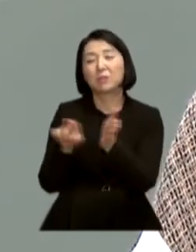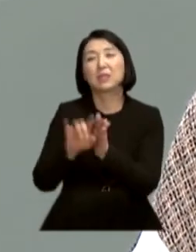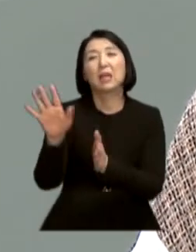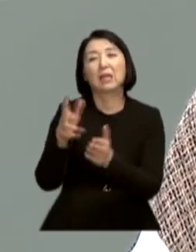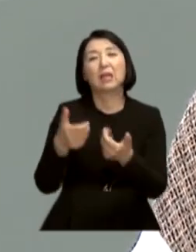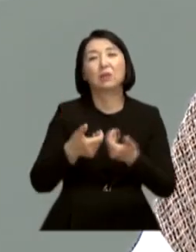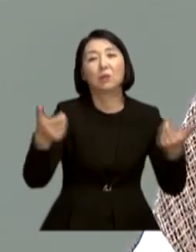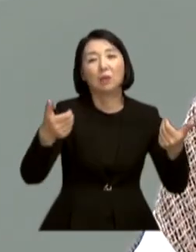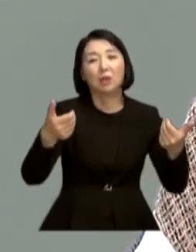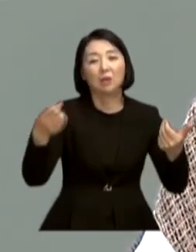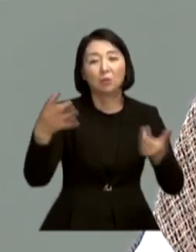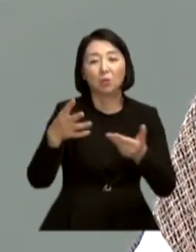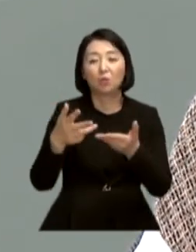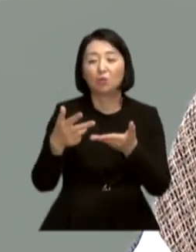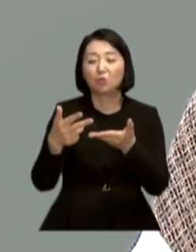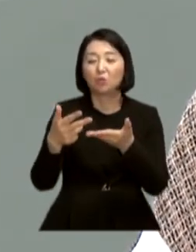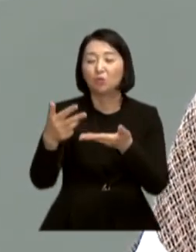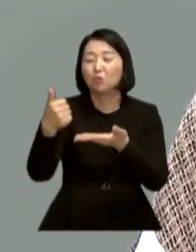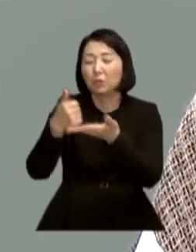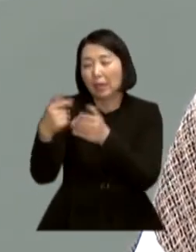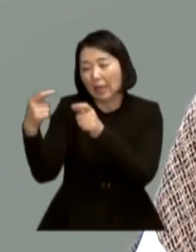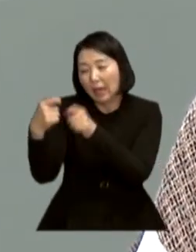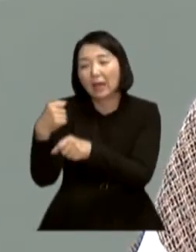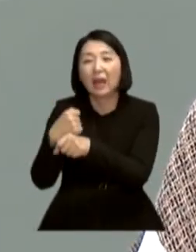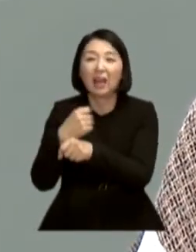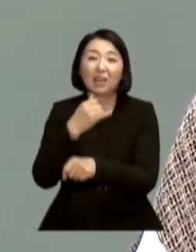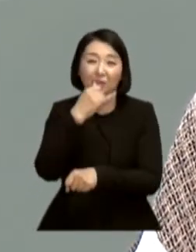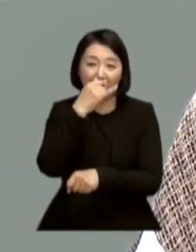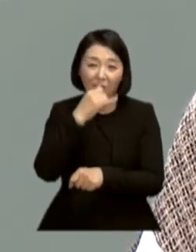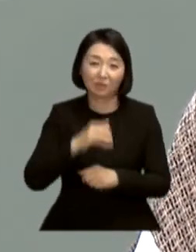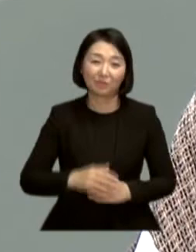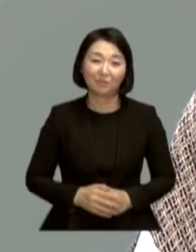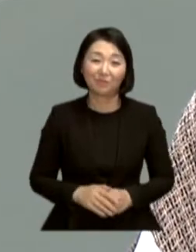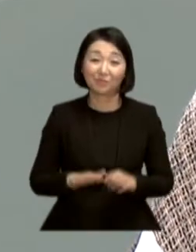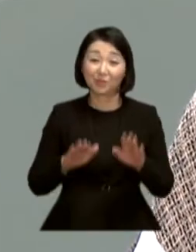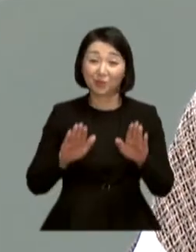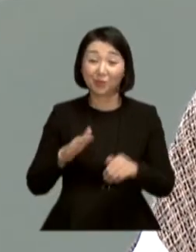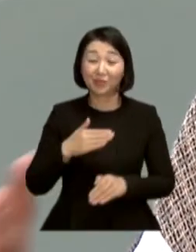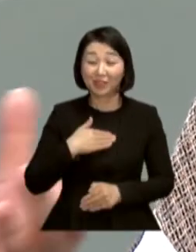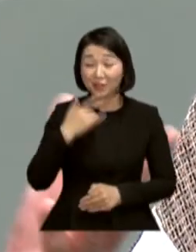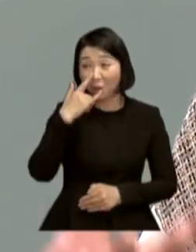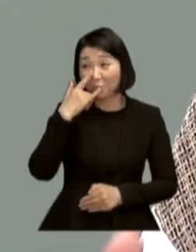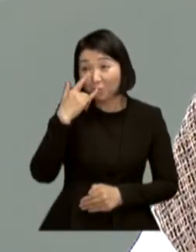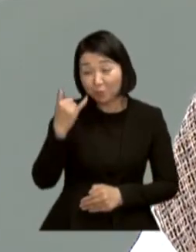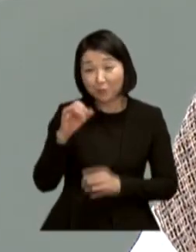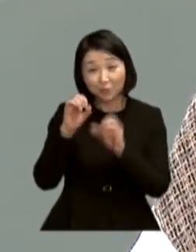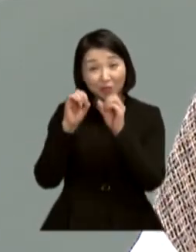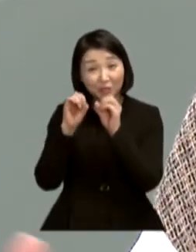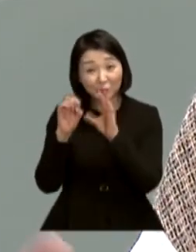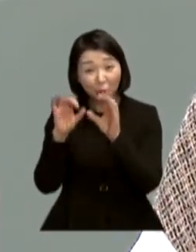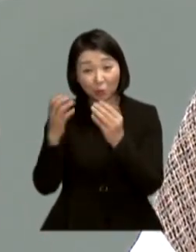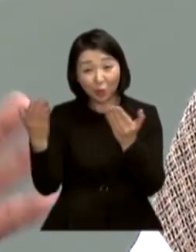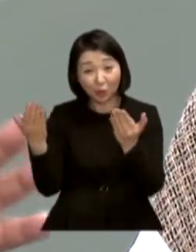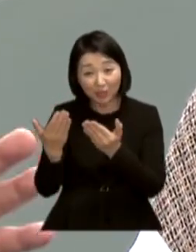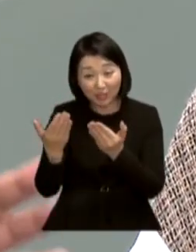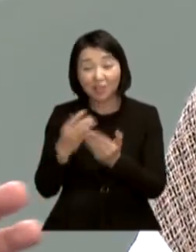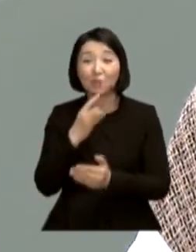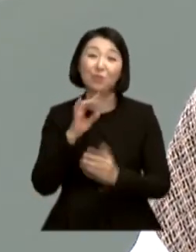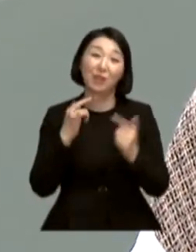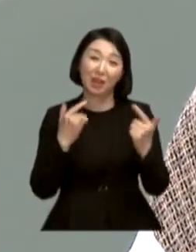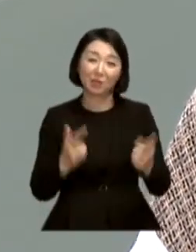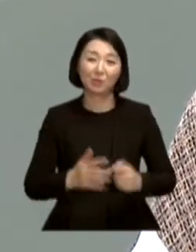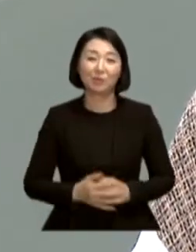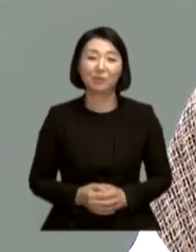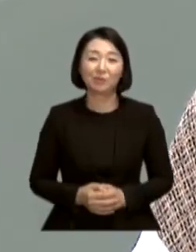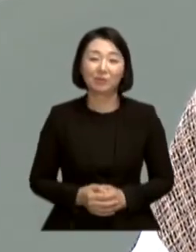있고 정말 주님께 더 가까이 가는 친구가 있는데 오늘 저는 부모님의 선교 사역 뿐만